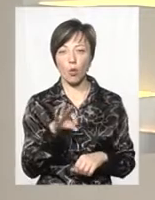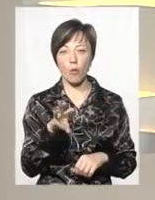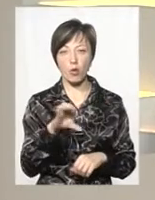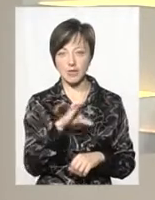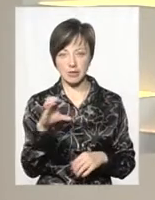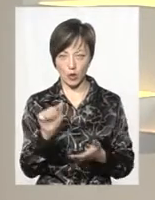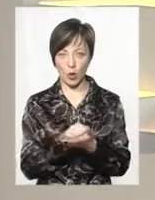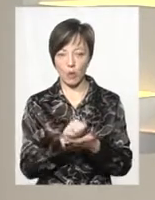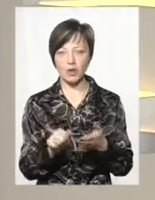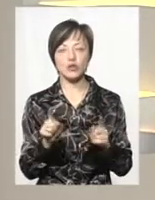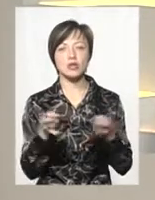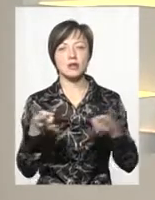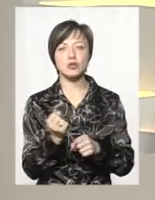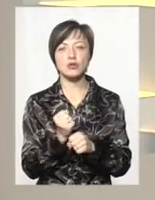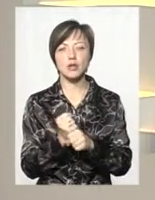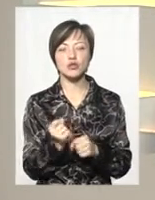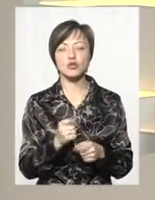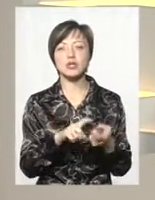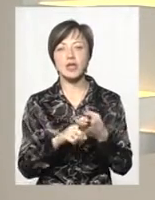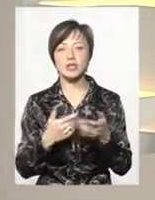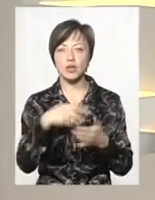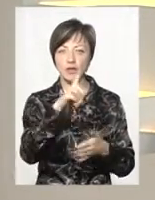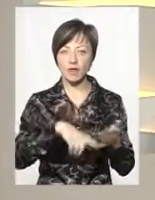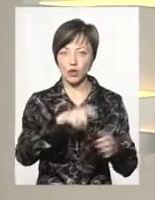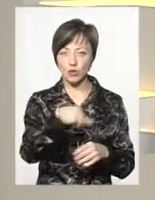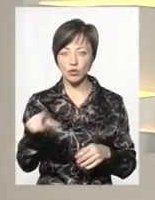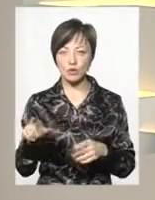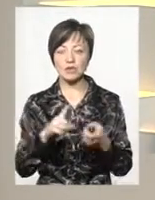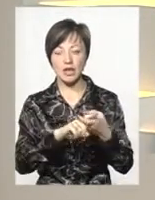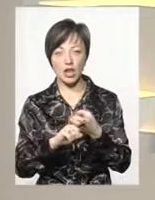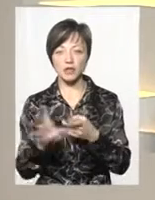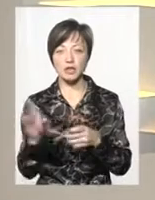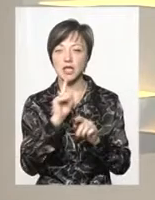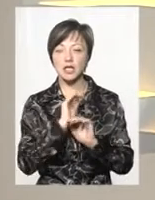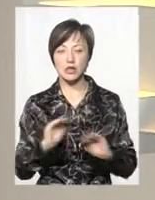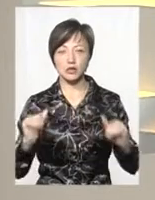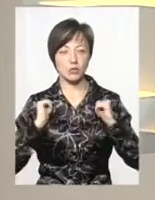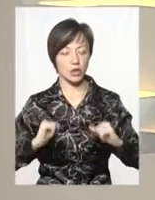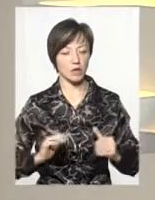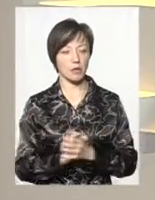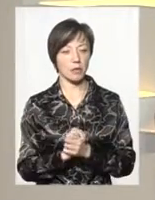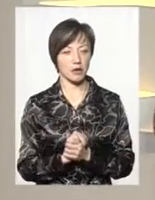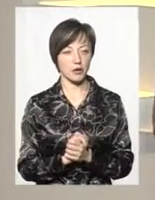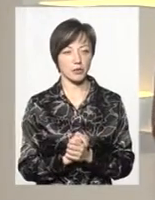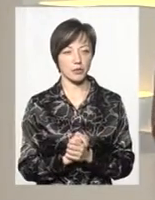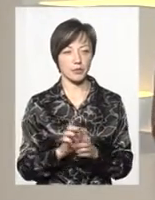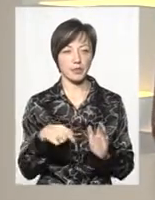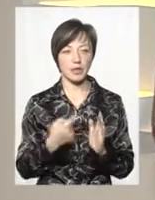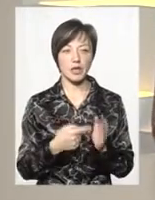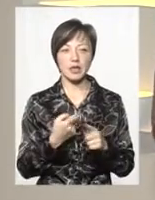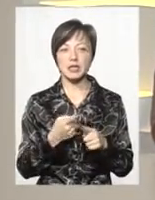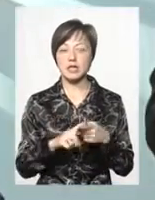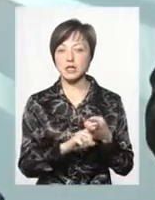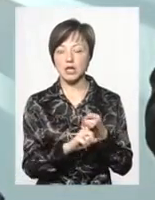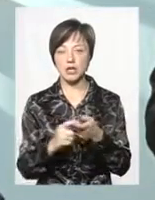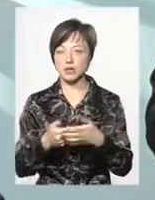що треба зробити, що залежить від самих вірян, або від кого то залежить, щоб все пройшло тихо, спокійно і мирно? Це залежить і